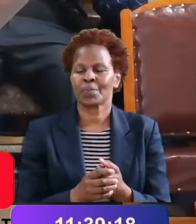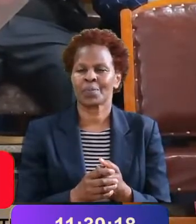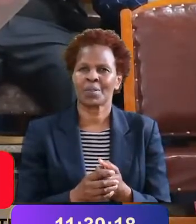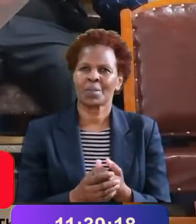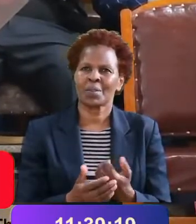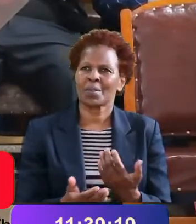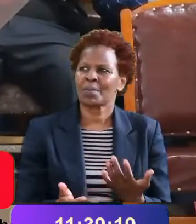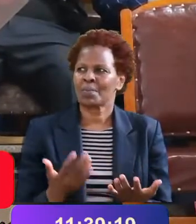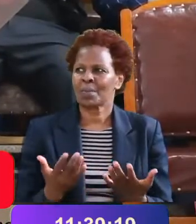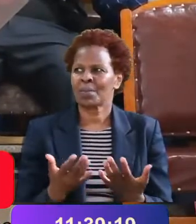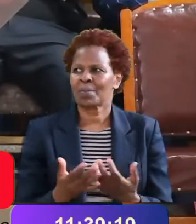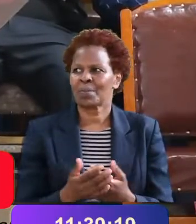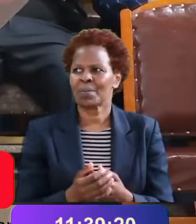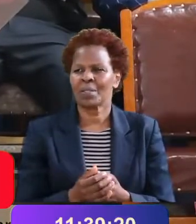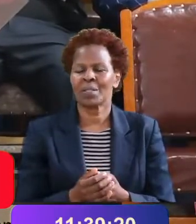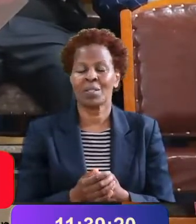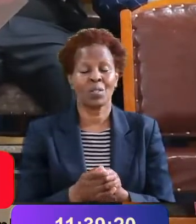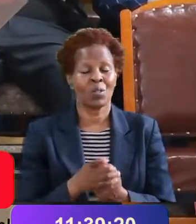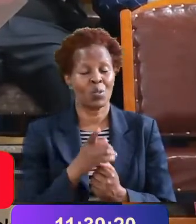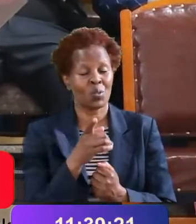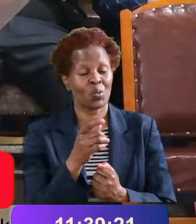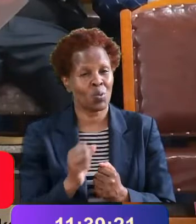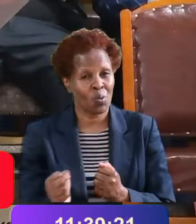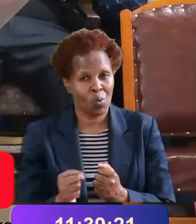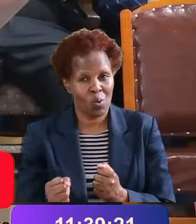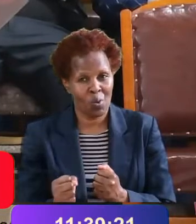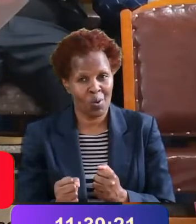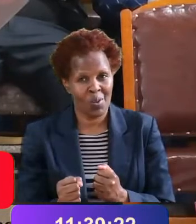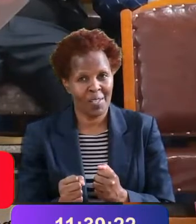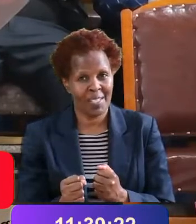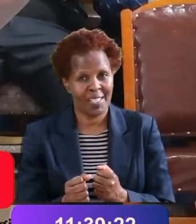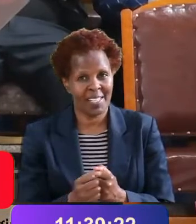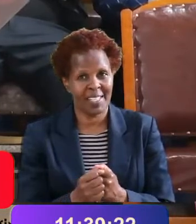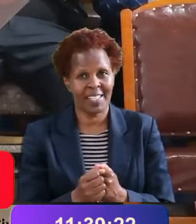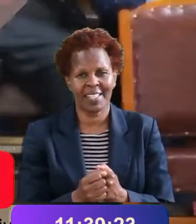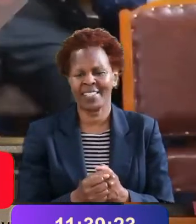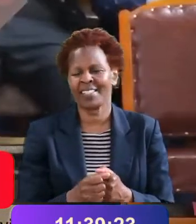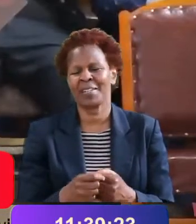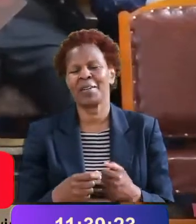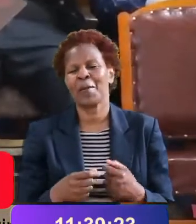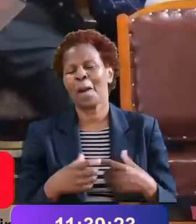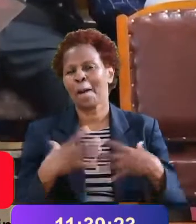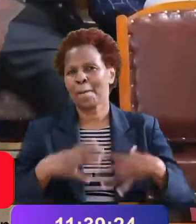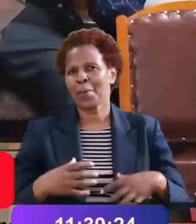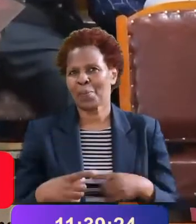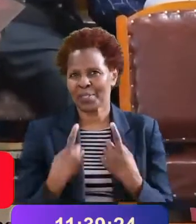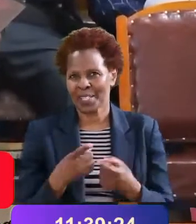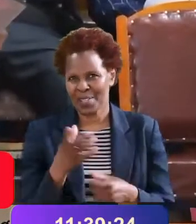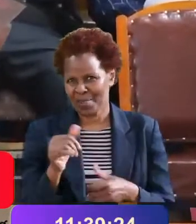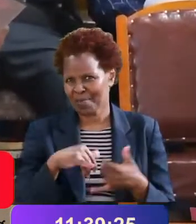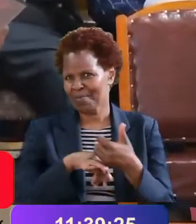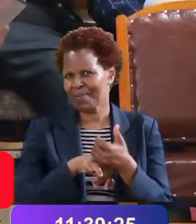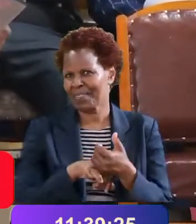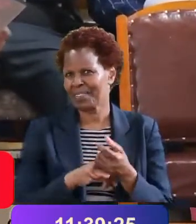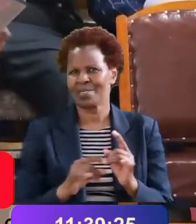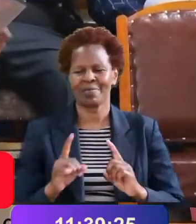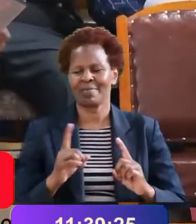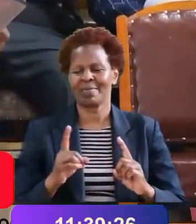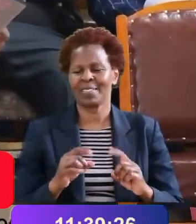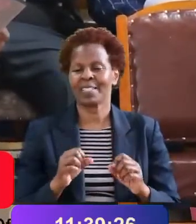Inawezekana labda umezeeka na watu wamekwambia uwezi olewa. It is possible because God can